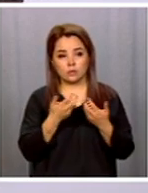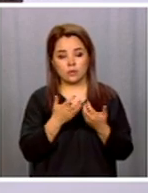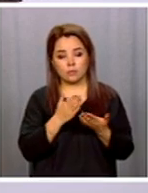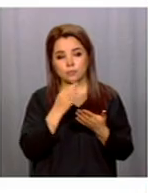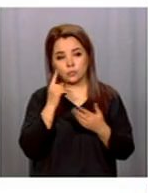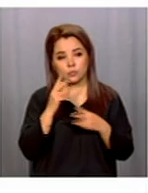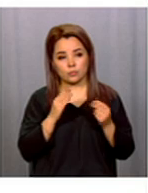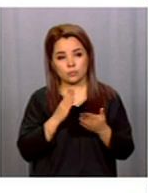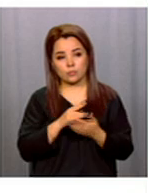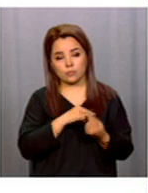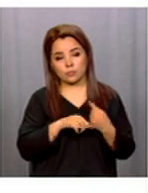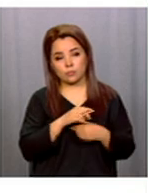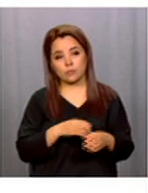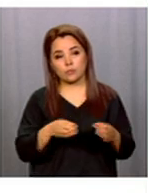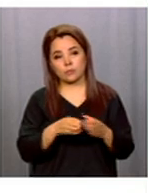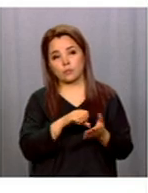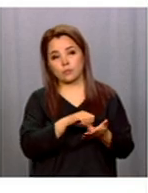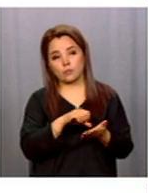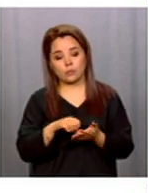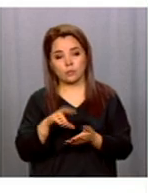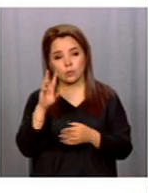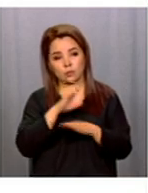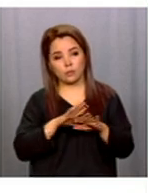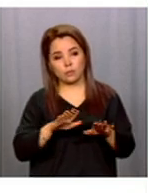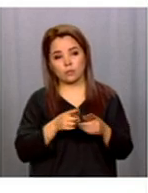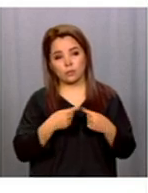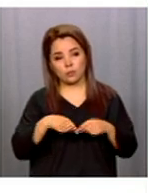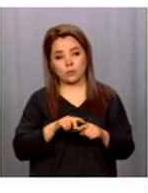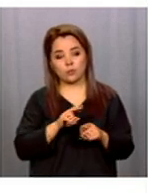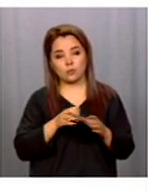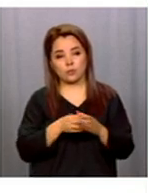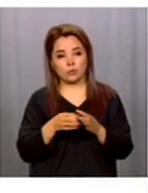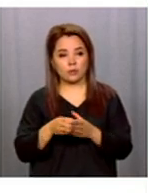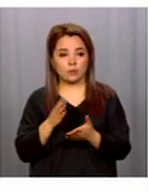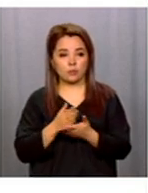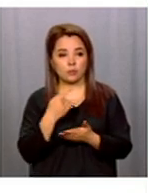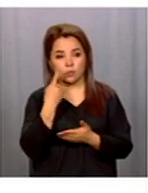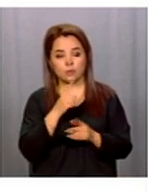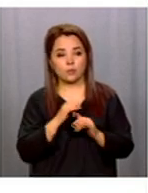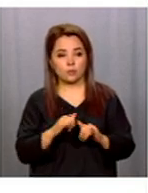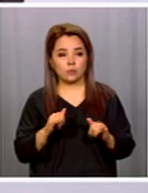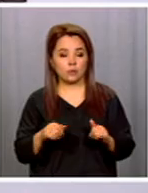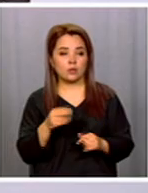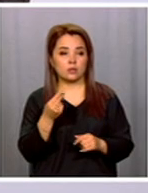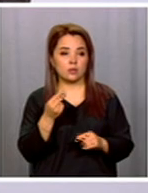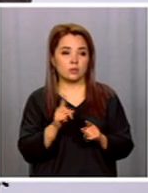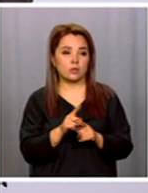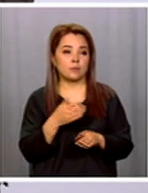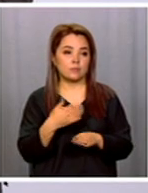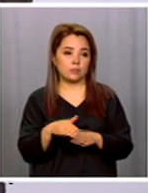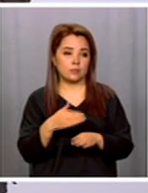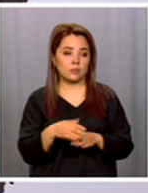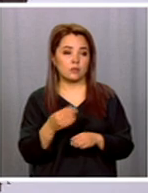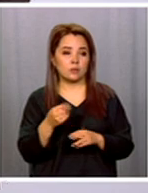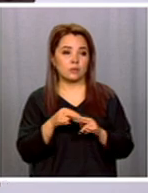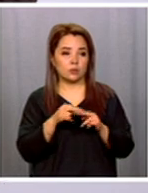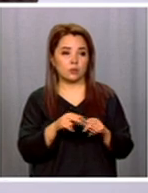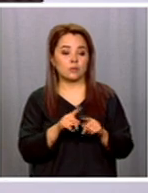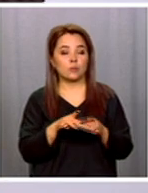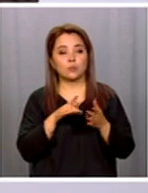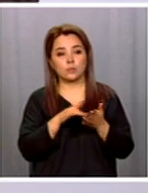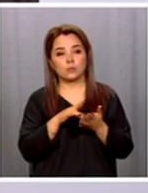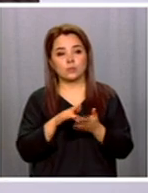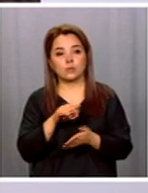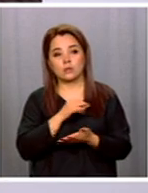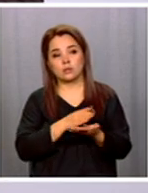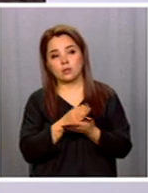жерде жалпы қызмет өндірістік және өндірістік емес деп жіктеледі. Яғни оның түрлері алуан түрлі қаржы, несие, әлеуметтік немесе туризм